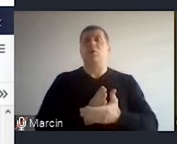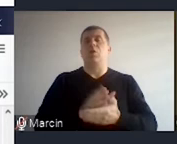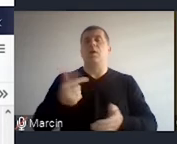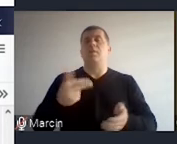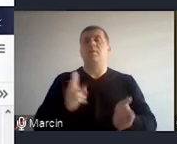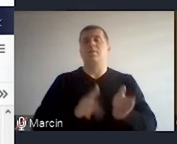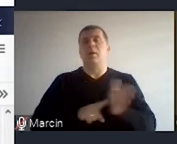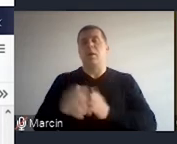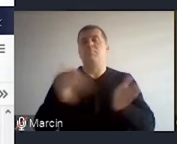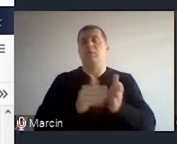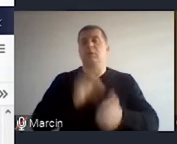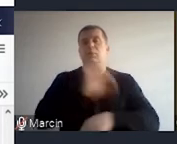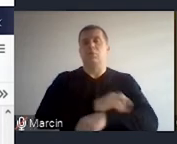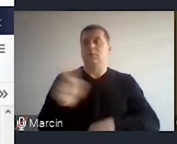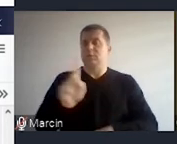na potrzeby projektu.